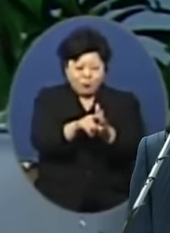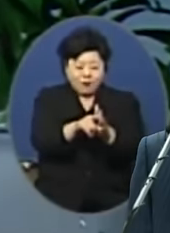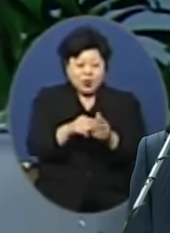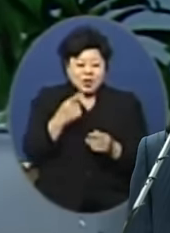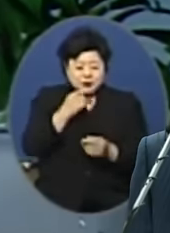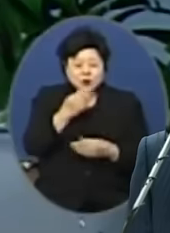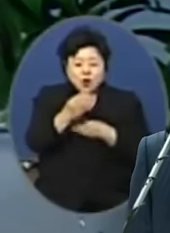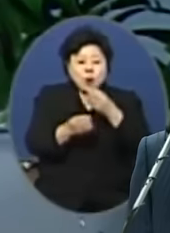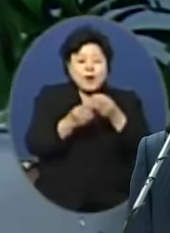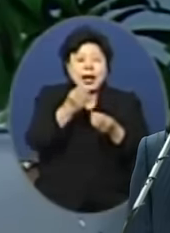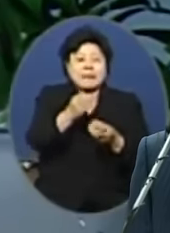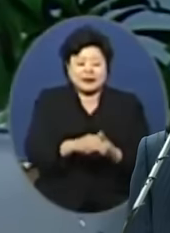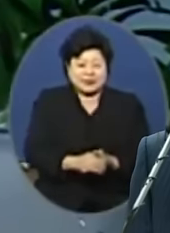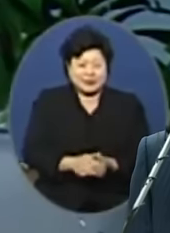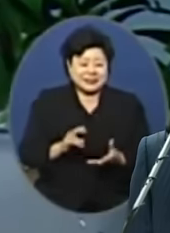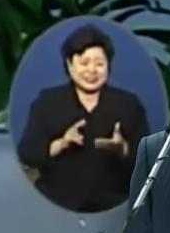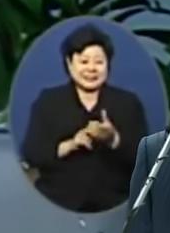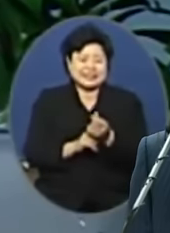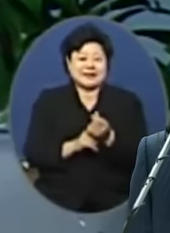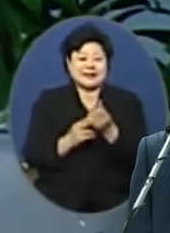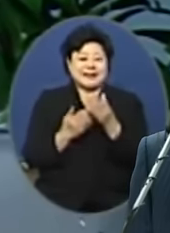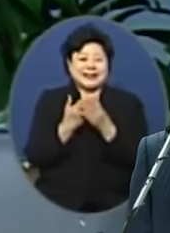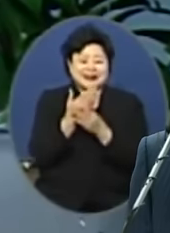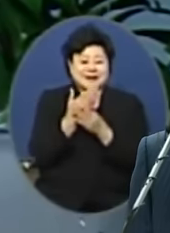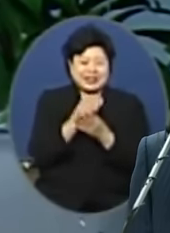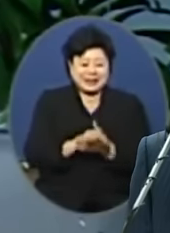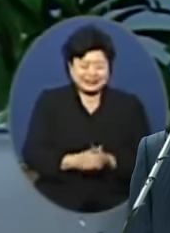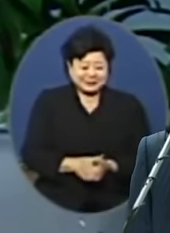입술로 고백하면 기적이 일어난다는 것입니다.